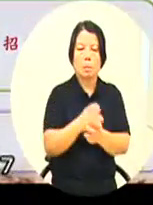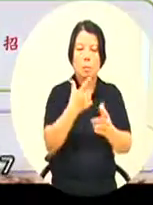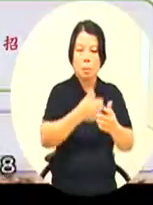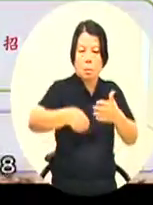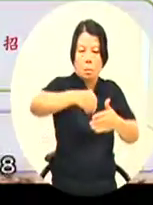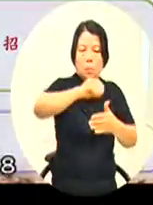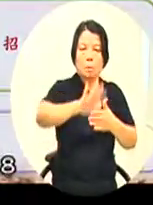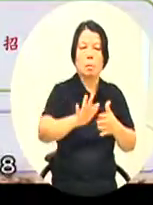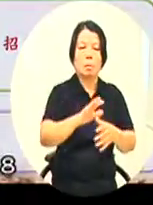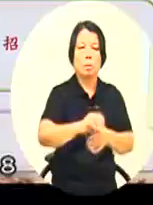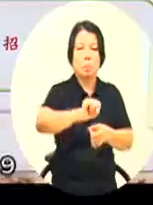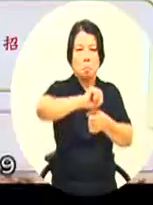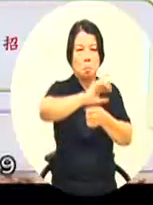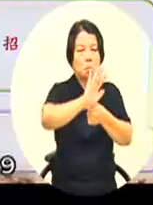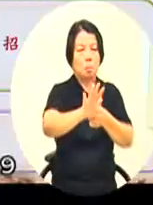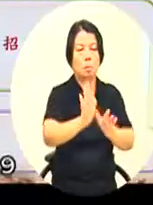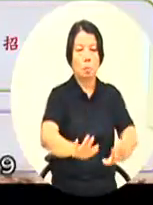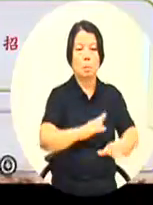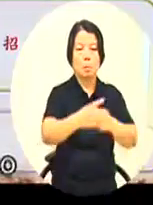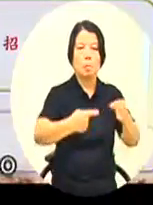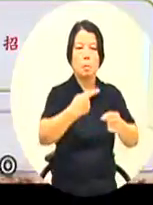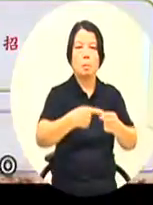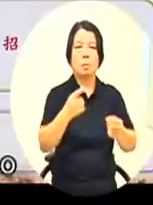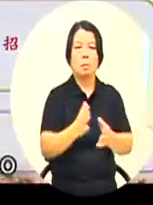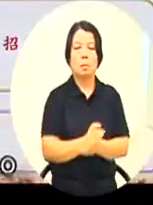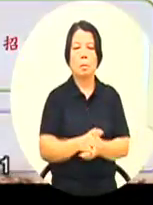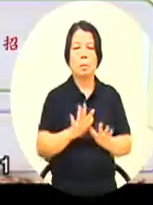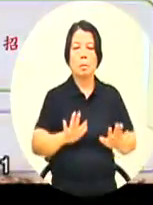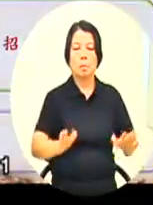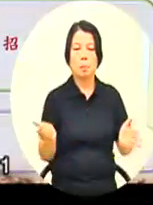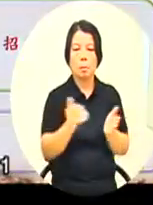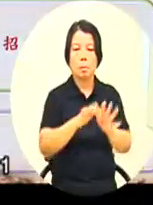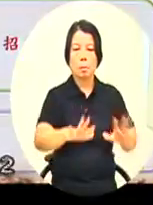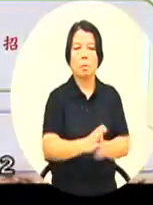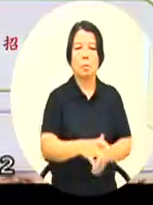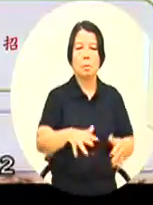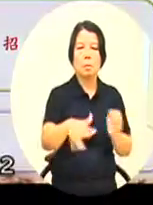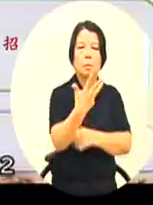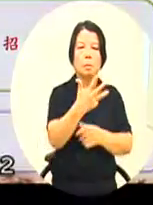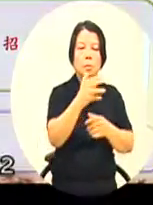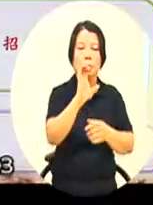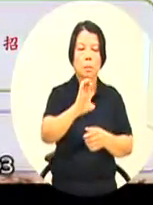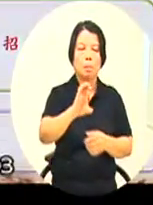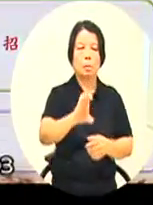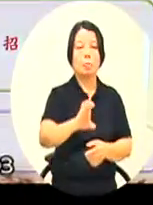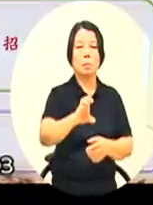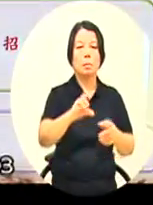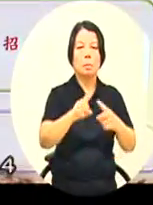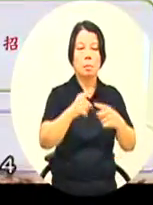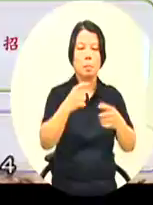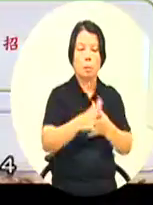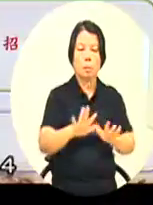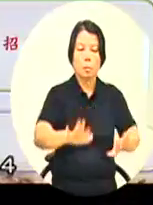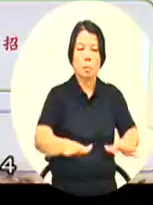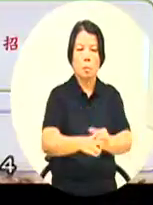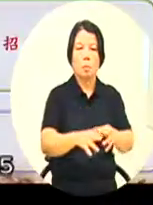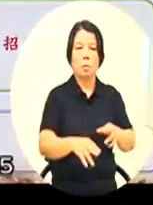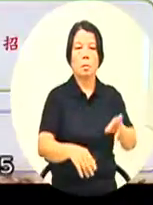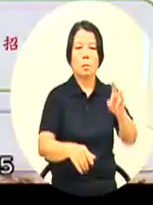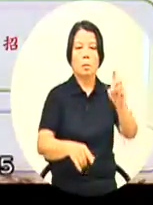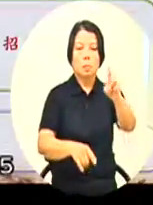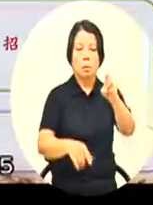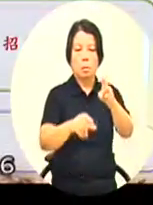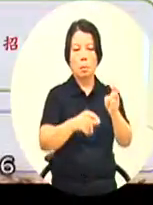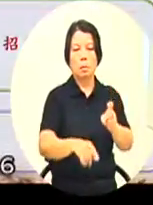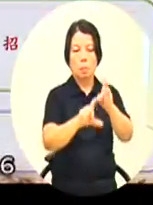包括今年哈都已经跟他们到了今天为止大概是890人哈。到月底才截止，我们相信是可以破